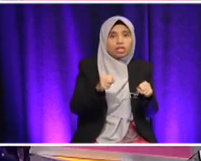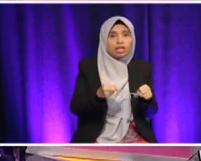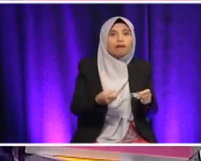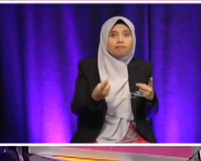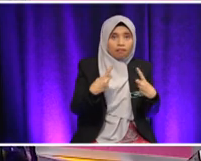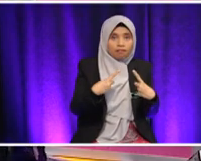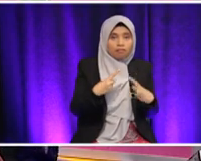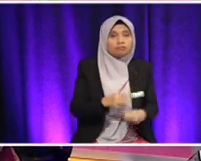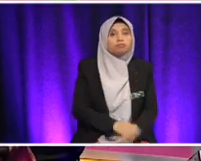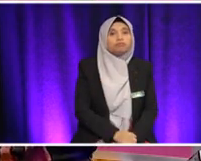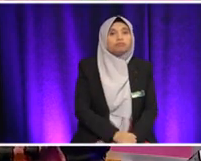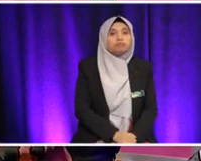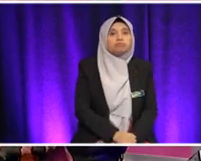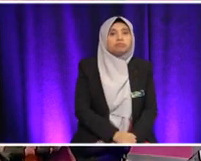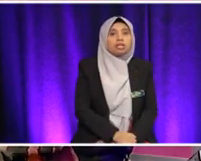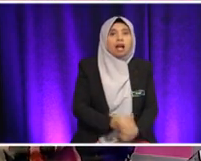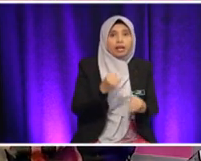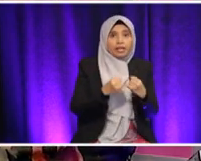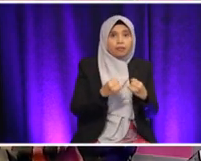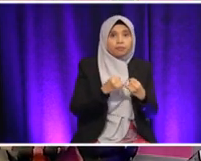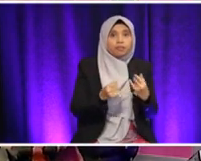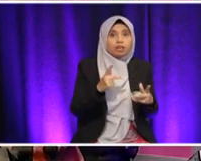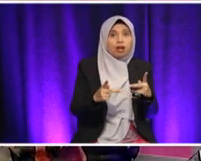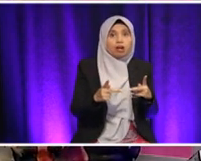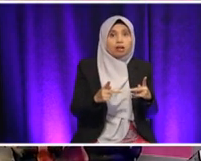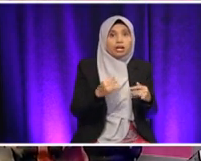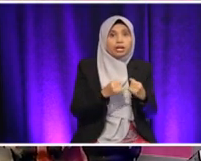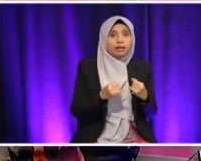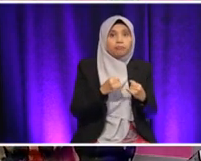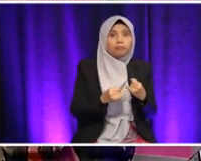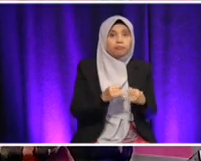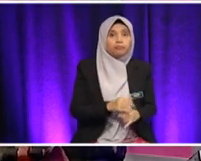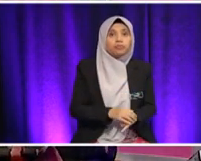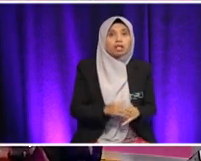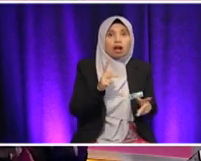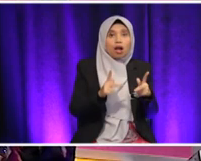ke penataan jelas sekali kalau internet terakhir